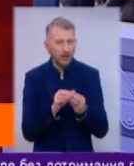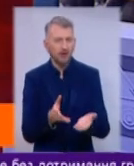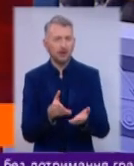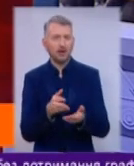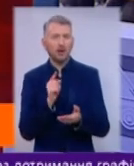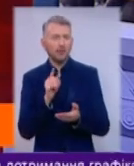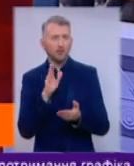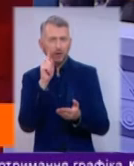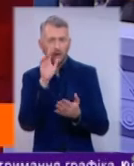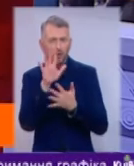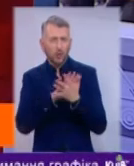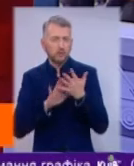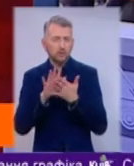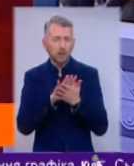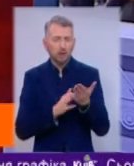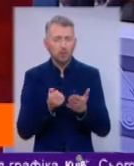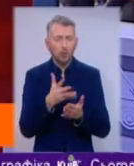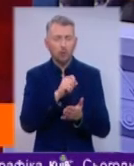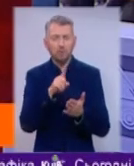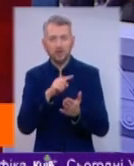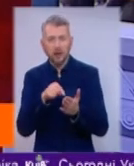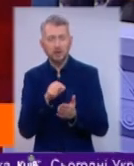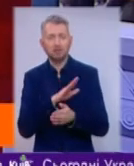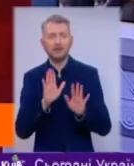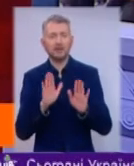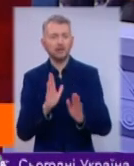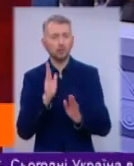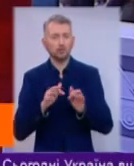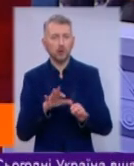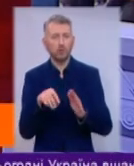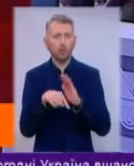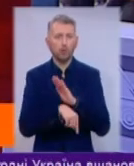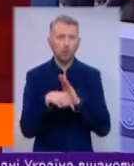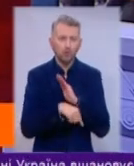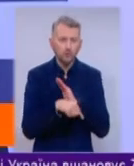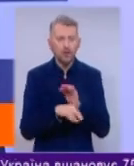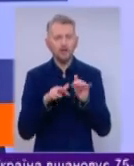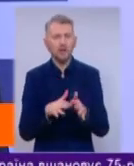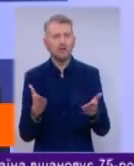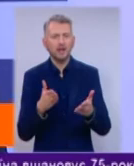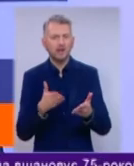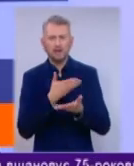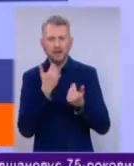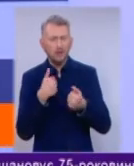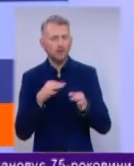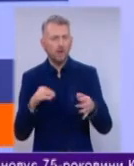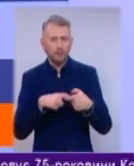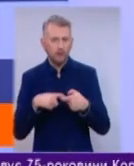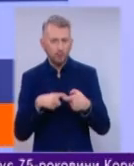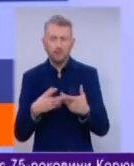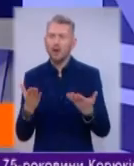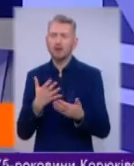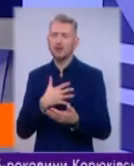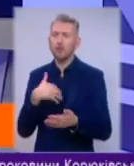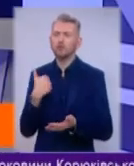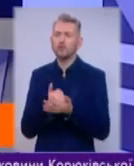доволі розмитим колом питань, тобто там не тільки будуть справи по корупції, а й там справи, які не мають ніякого відношення. Які основні